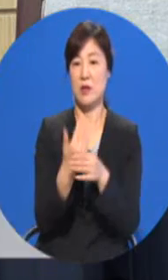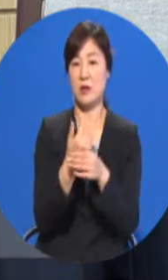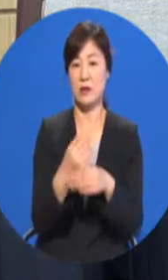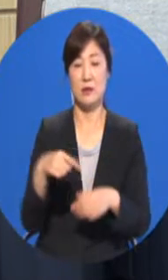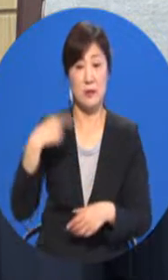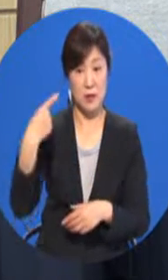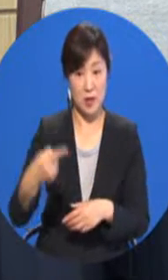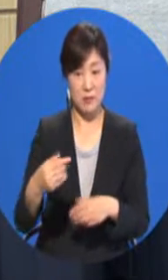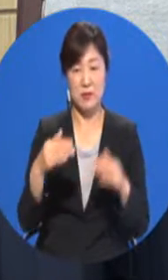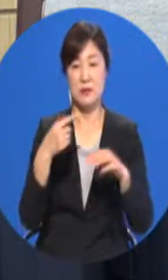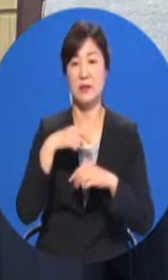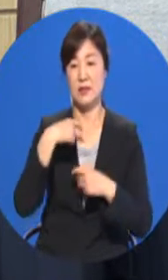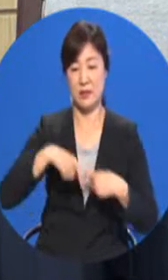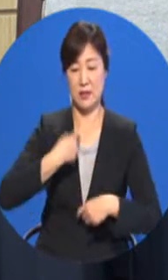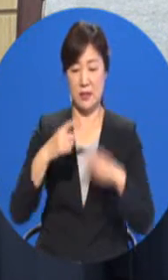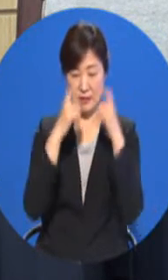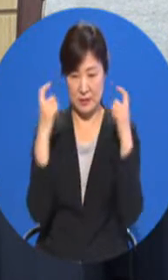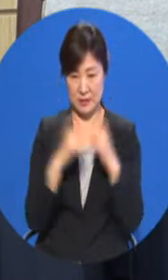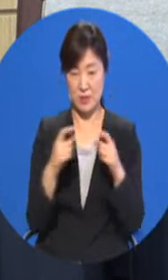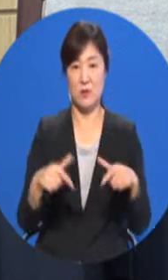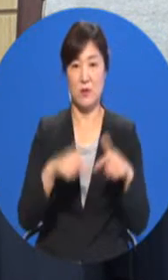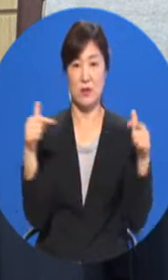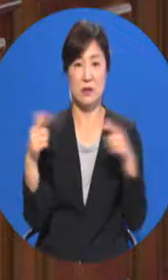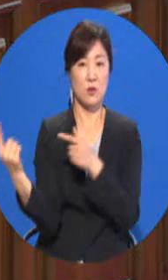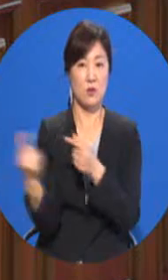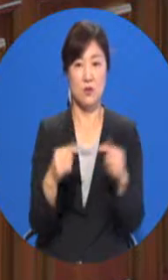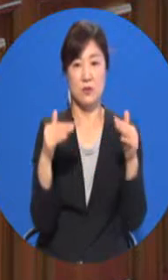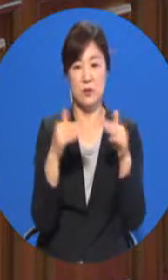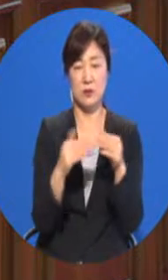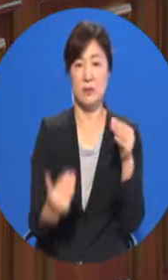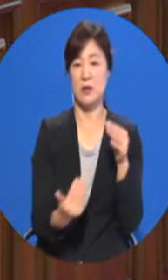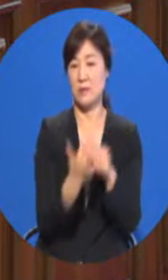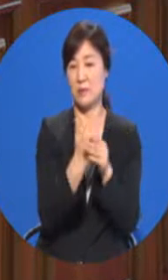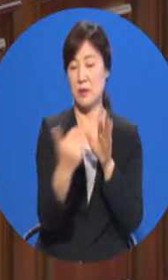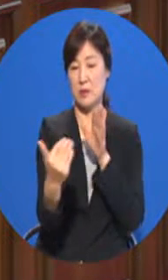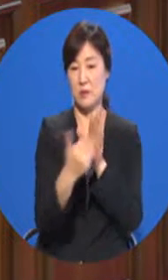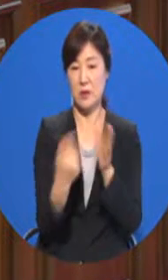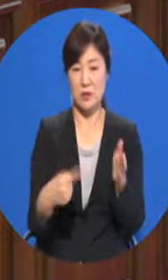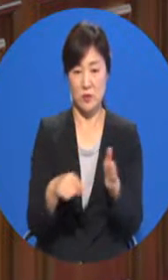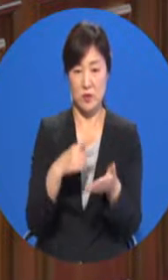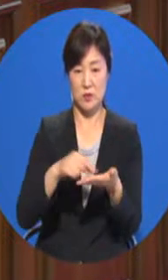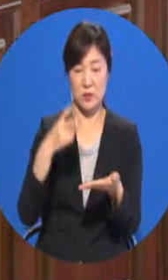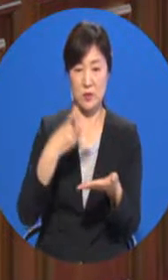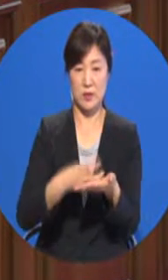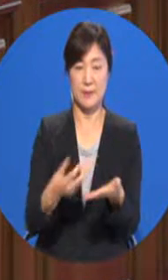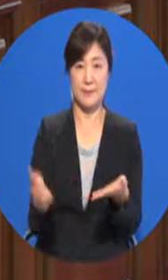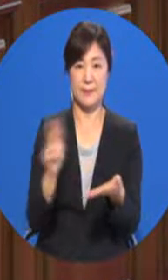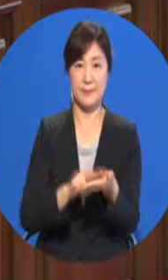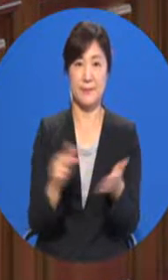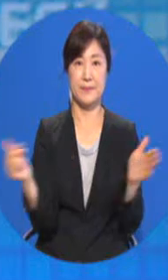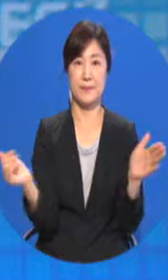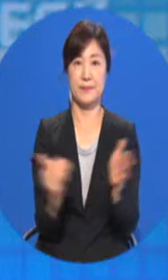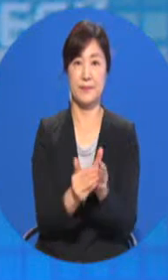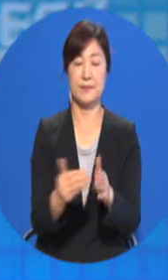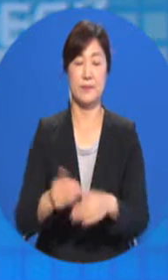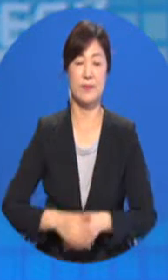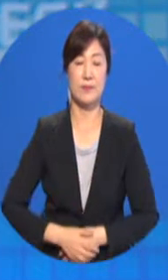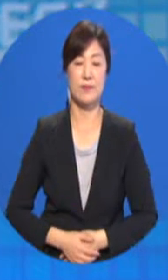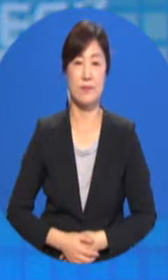등 공동주택의 안전관리와 사고 예방을 위한 조례도 함께 개정했습니다.